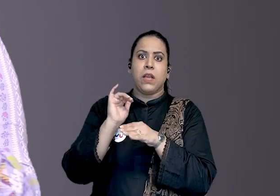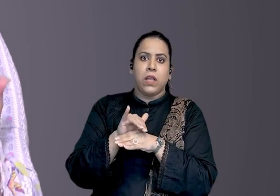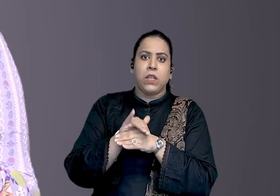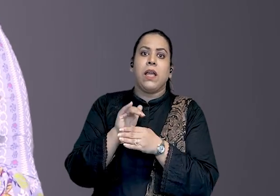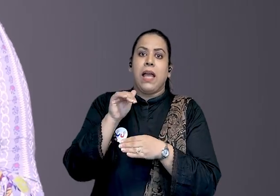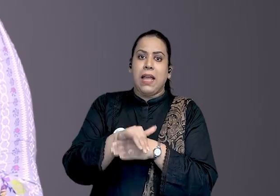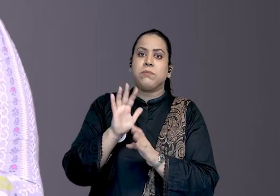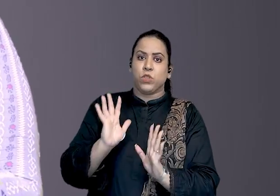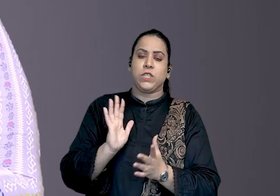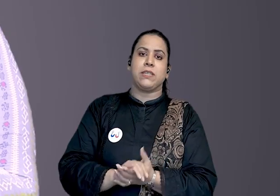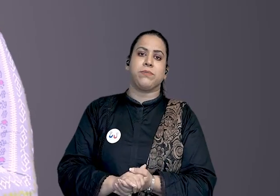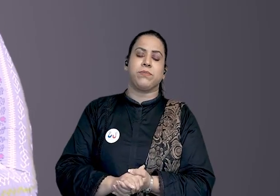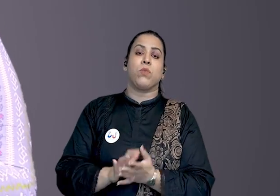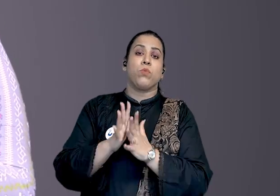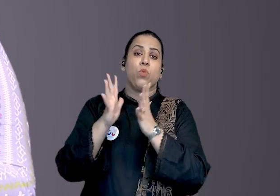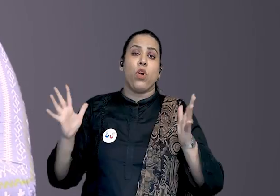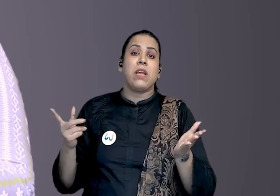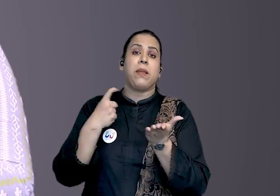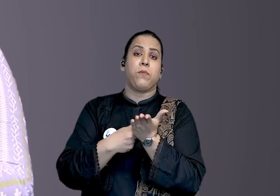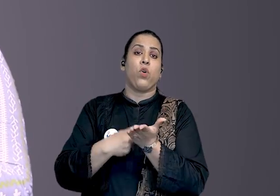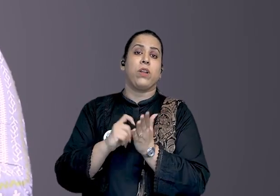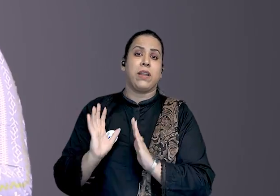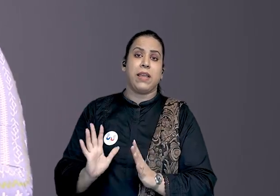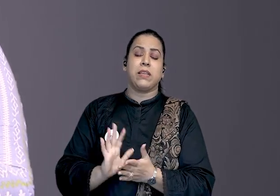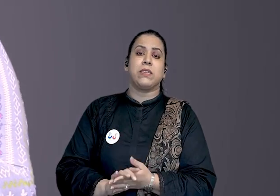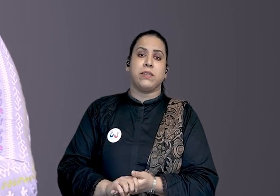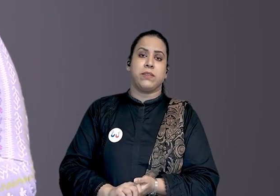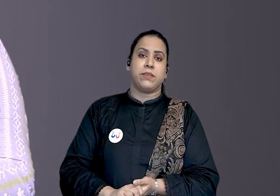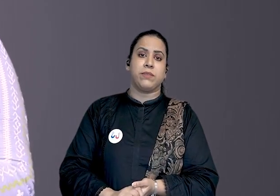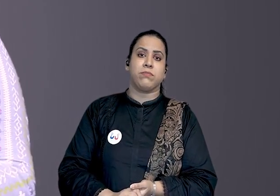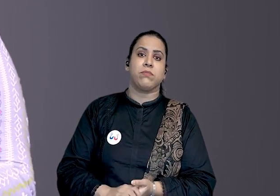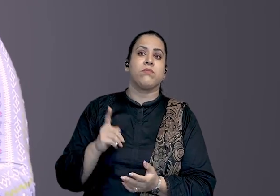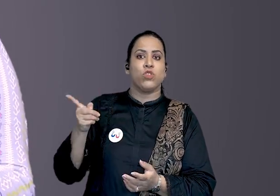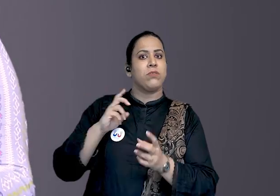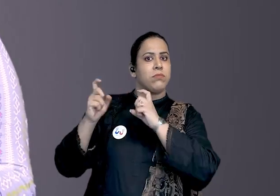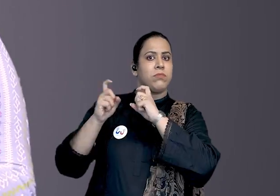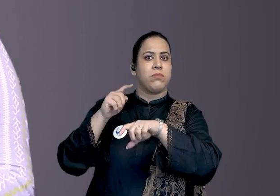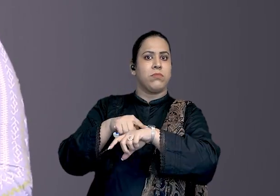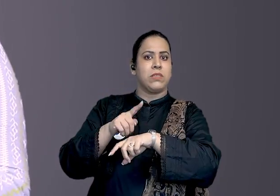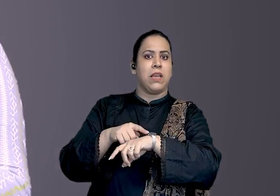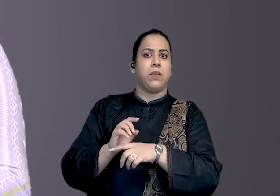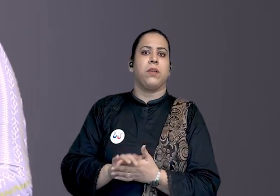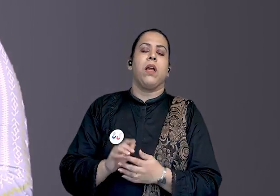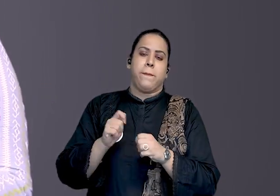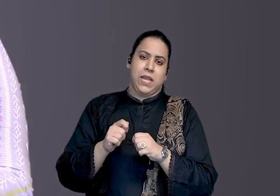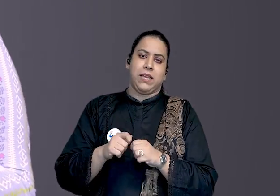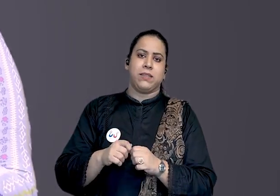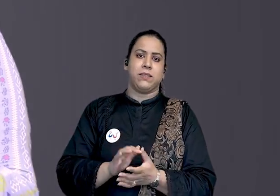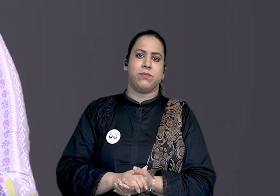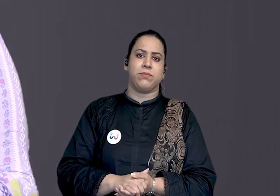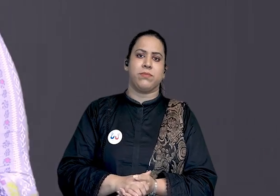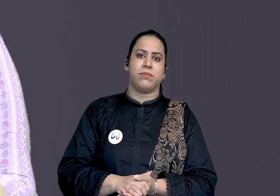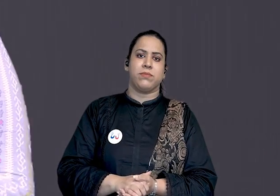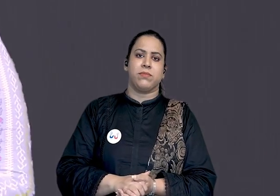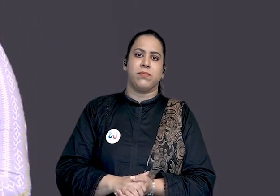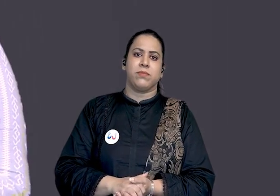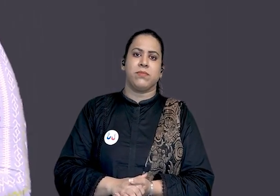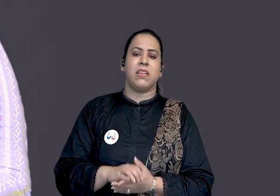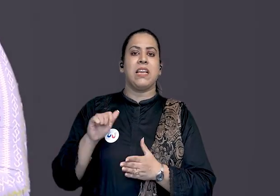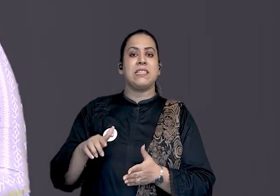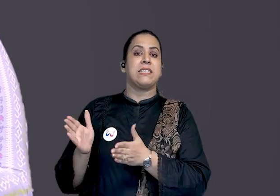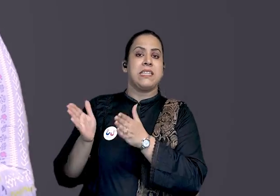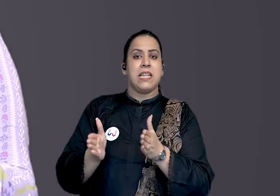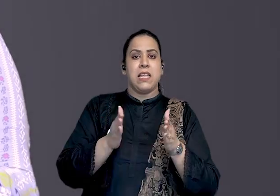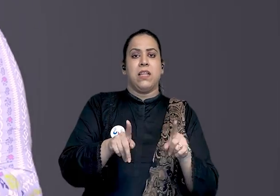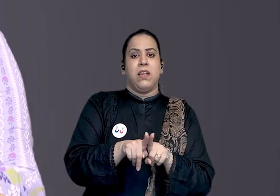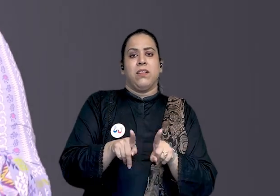جب انگریز یہاں پر آتا ہے تو اس نے جب یہاں پہ قبضہ کر لیا اور 1858 سے آنورڈز جو ہے تاج برطانیہ کے انڈر یہ چلا جاتا